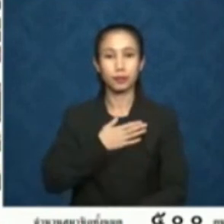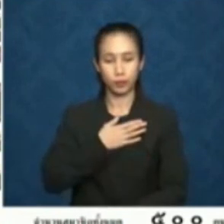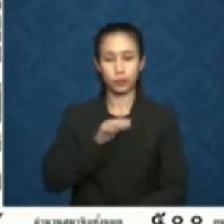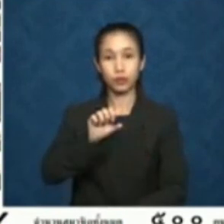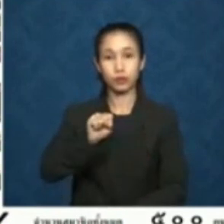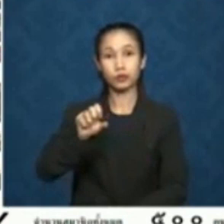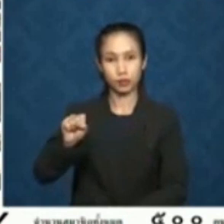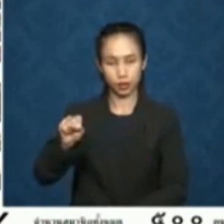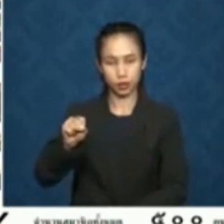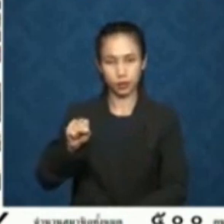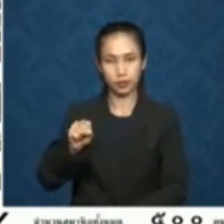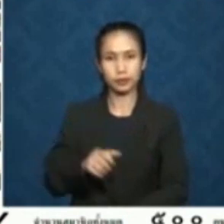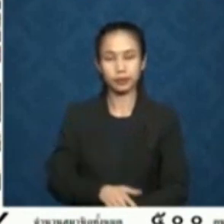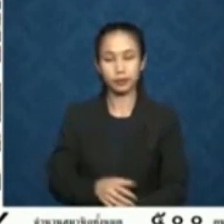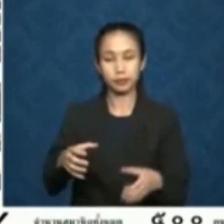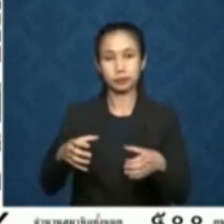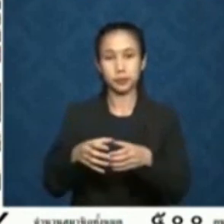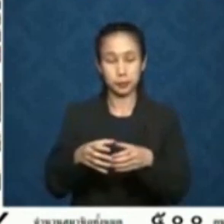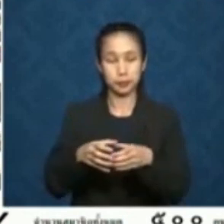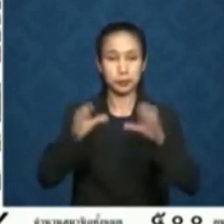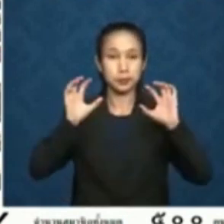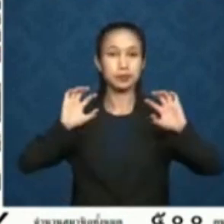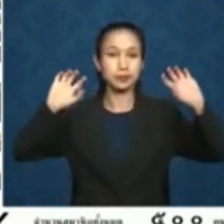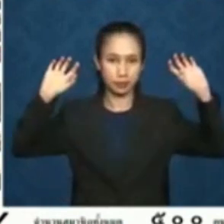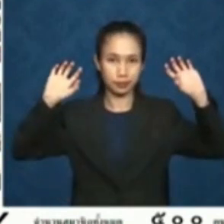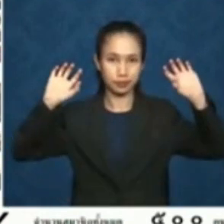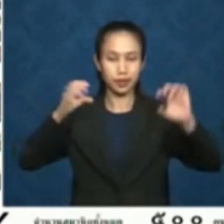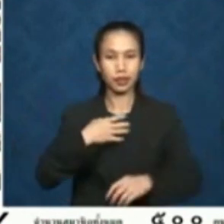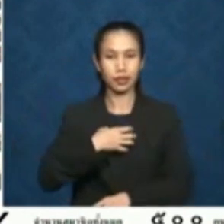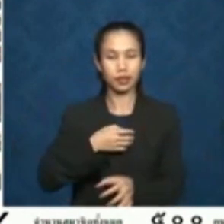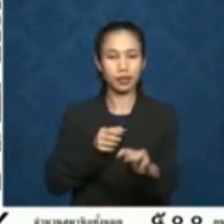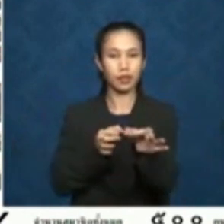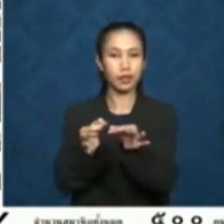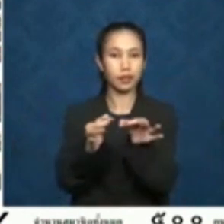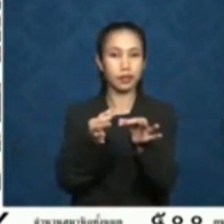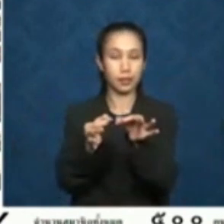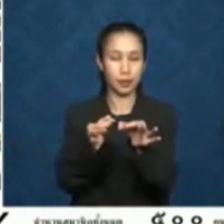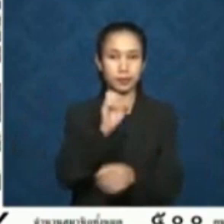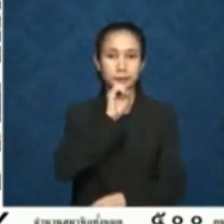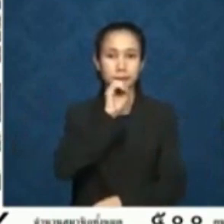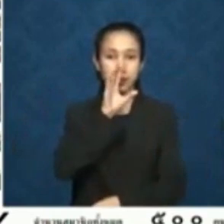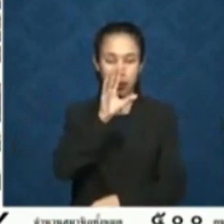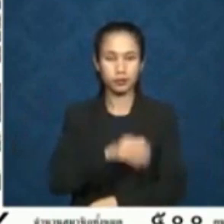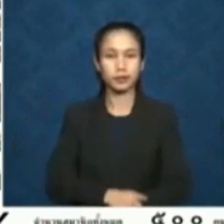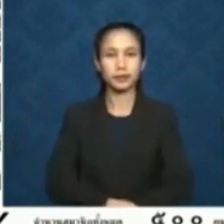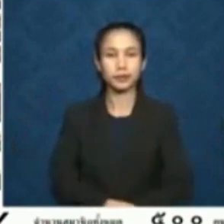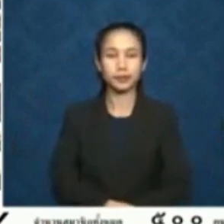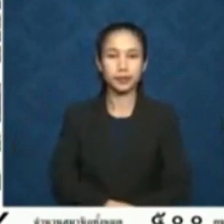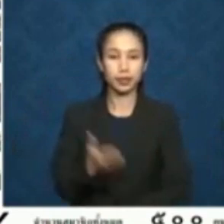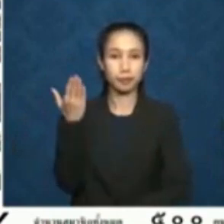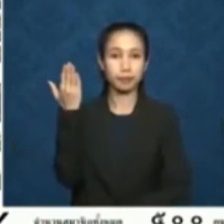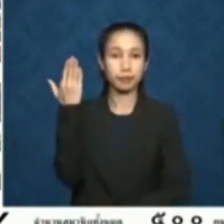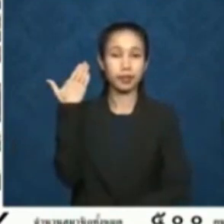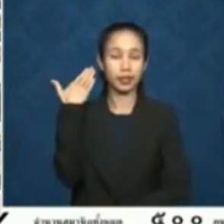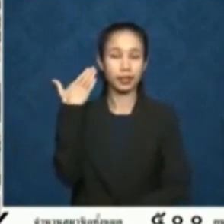มเป็นส.ส.นะครับพรรคร่วมรัฐบาลนะครับที่อยากจะเรียนชี้แจงขออนุญาตใช้สิทธิ์พ